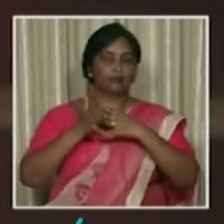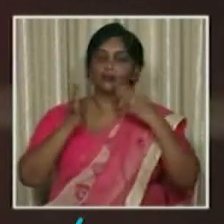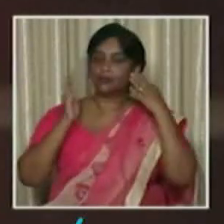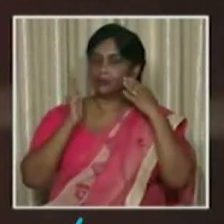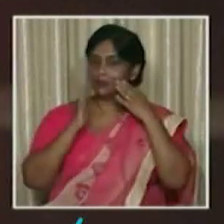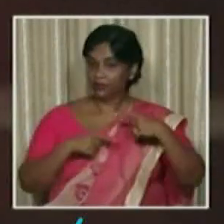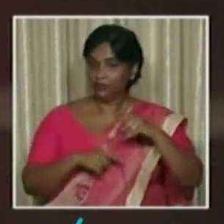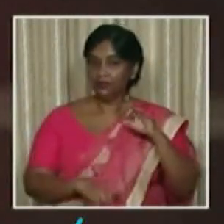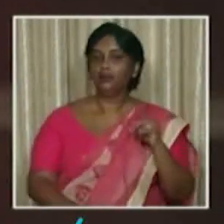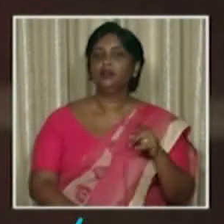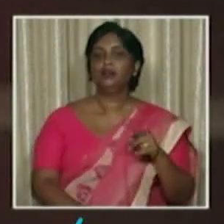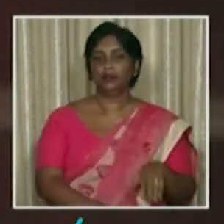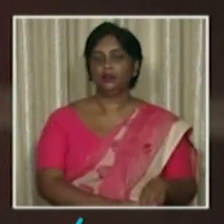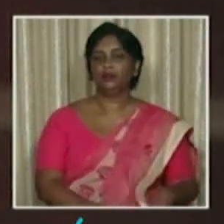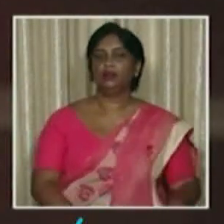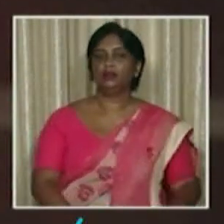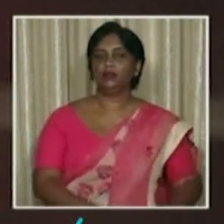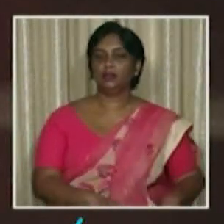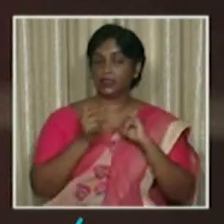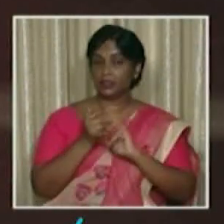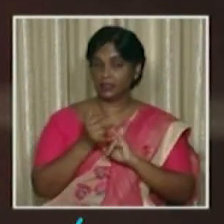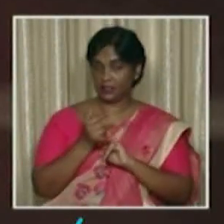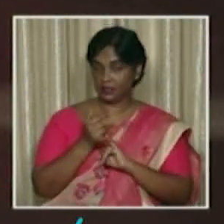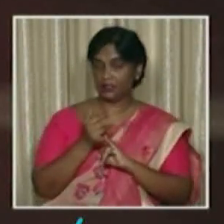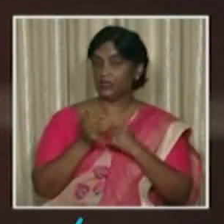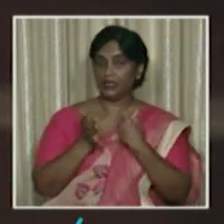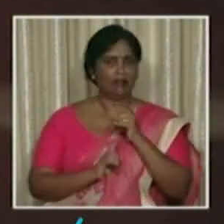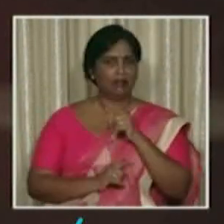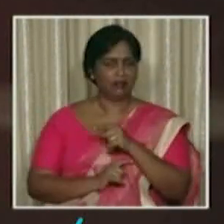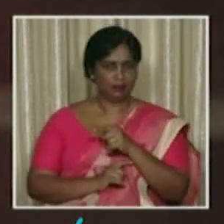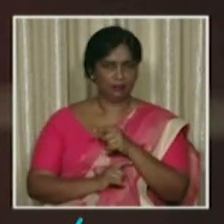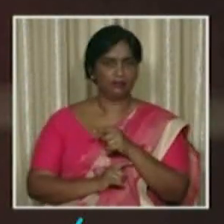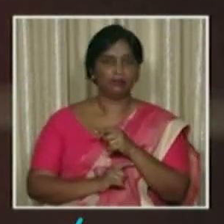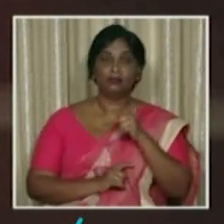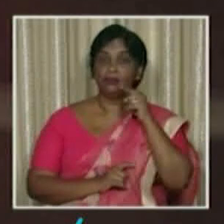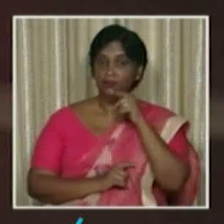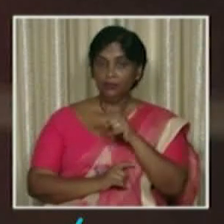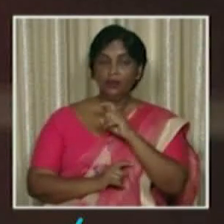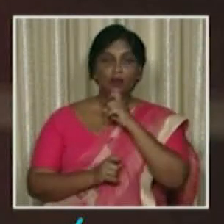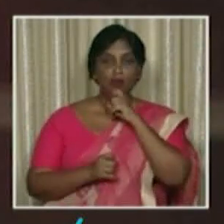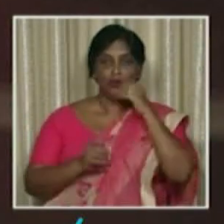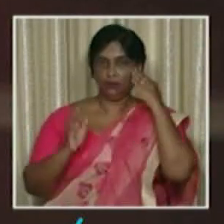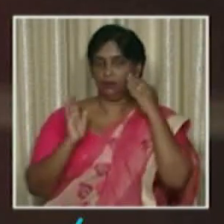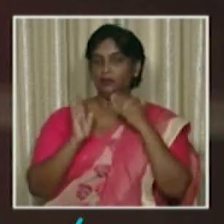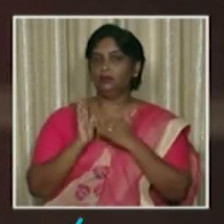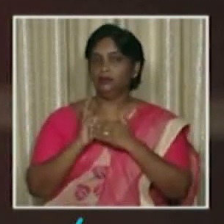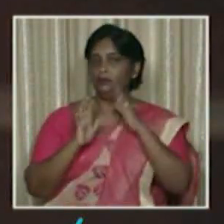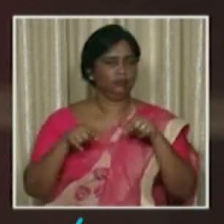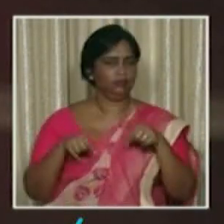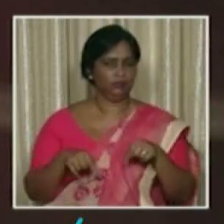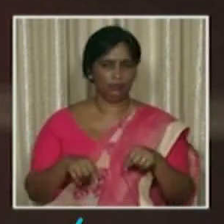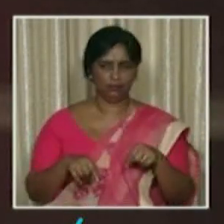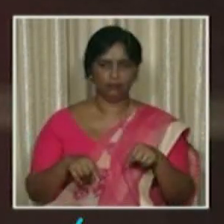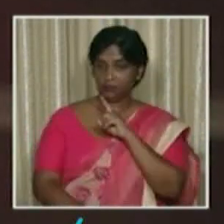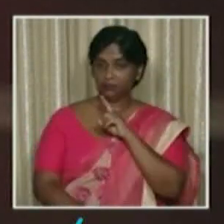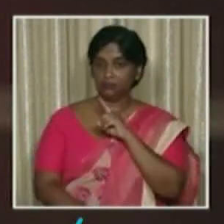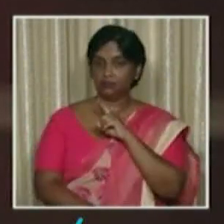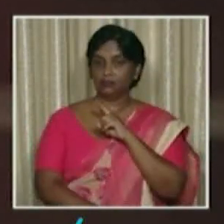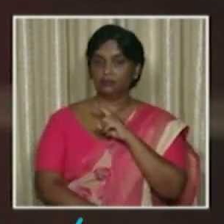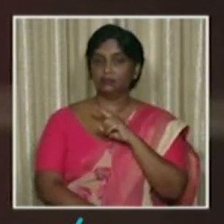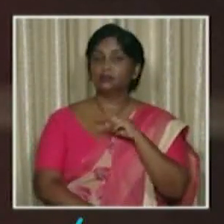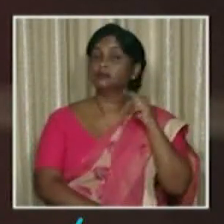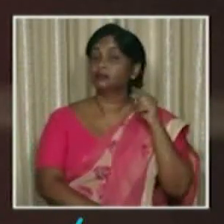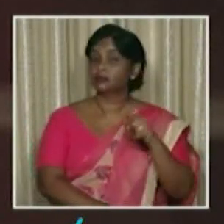වෙන අවස්ථාවේදී ගරු රිෂාඩ් බදුද්දීන් මන්ත්‍රීතුමා එතුමාගේ නඩුවක් සම්බන්ධව ප්‍රකාශයක් කරලා කියා සිටියා